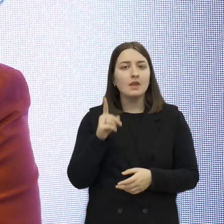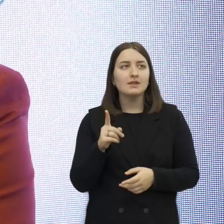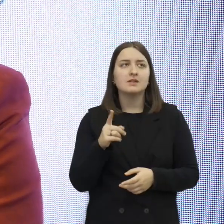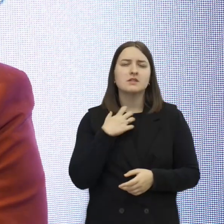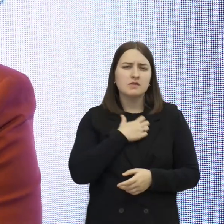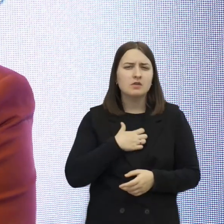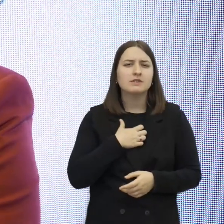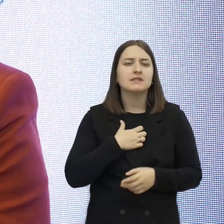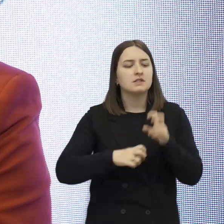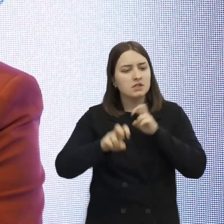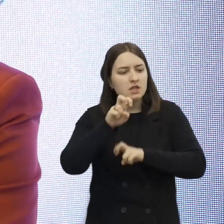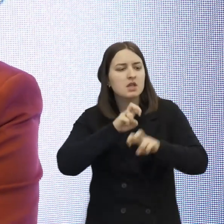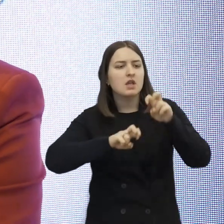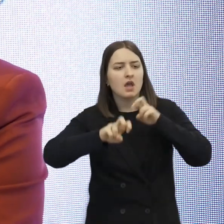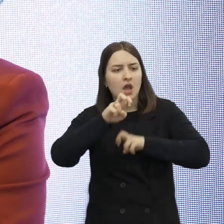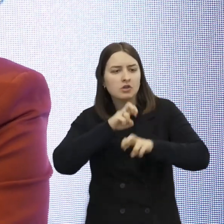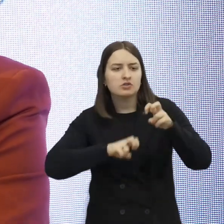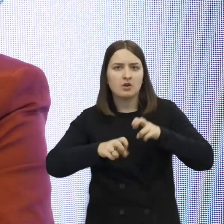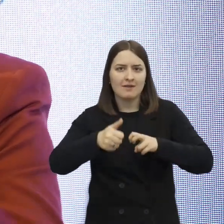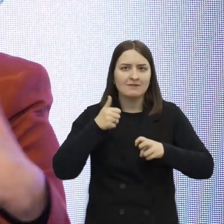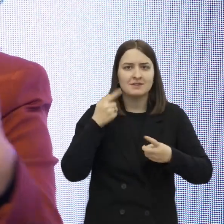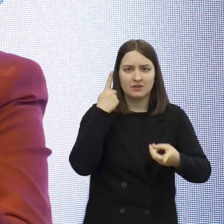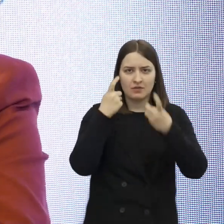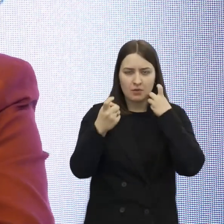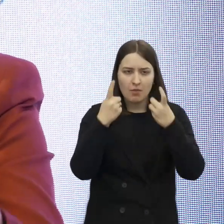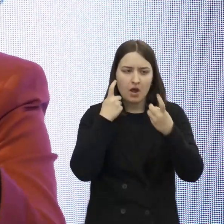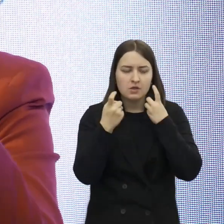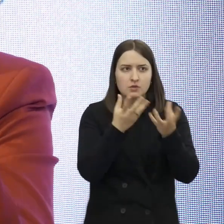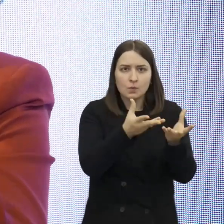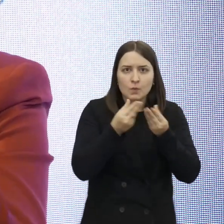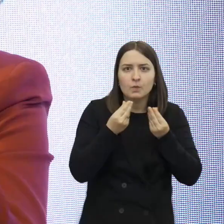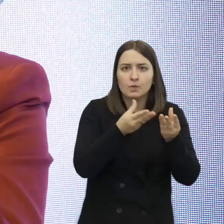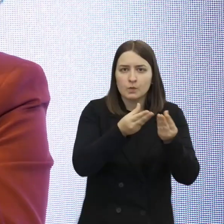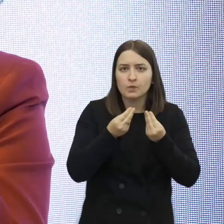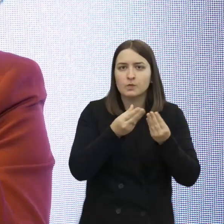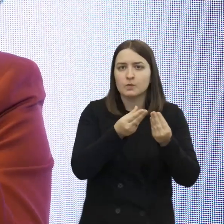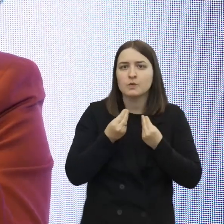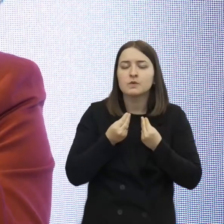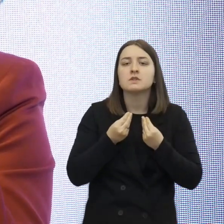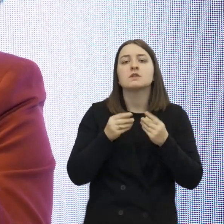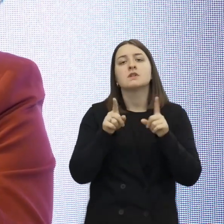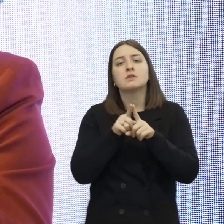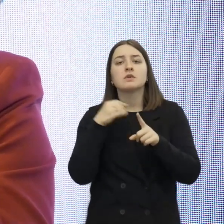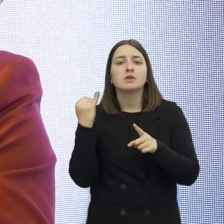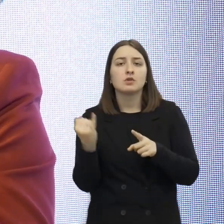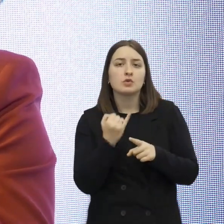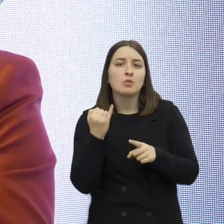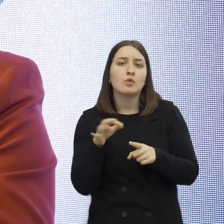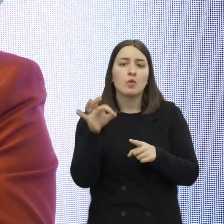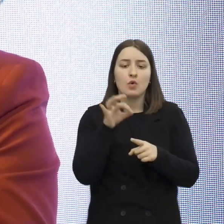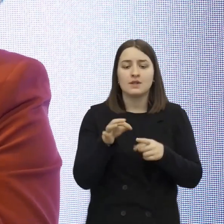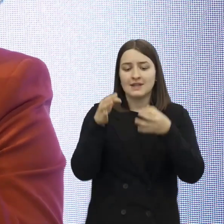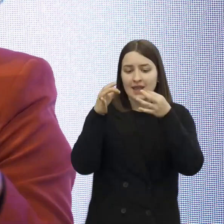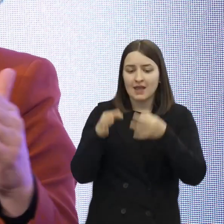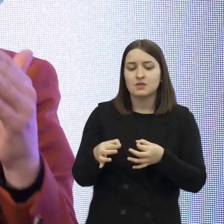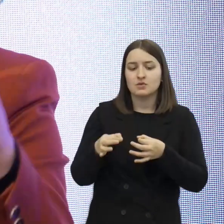jos ir teiraujasi, kur jos galėtų surasti. Ir kaip iš tikrųjų labai įdomu susisieja skirtingų žmonių teisų apsauga, nes tas žmogus